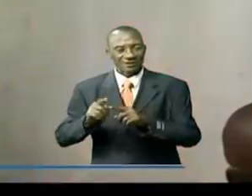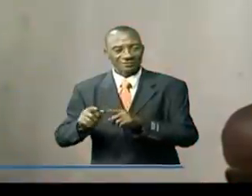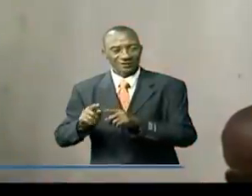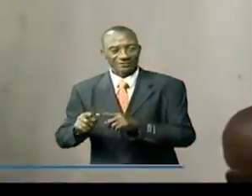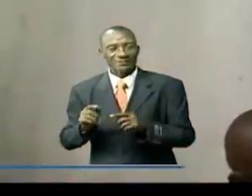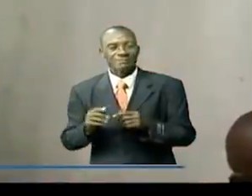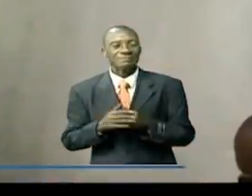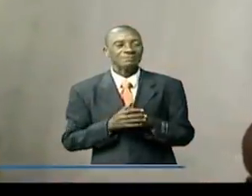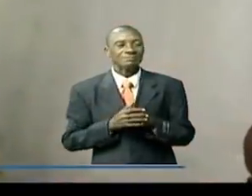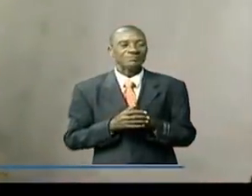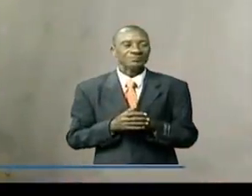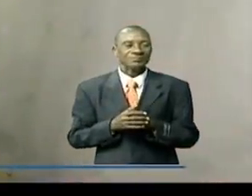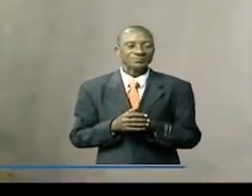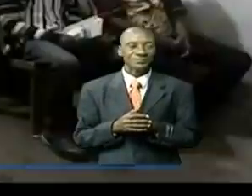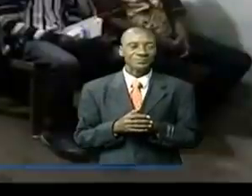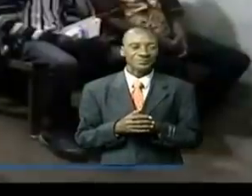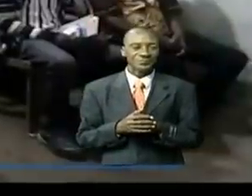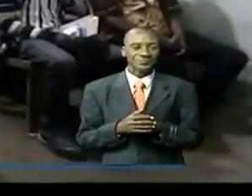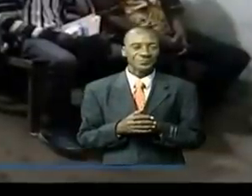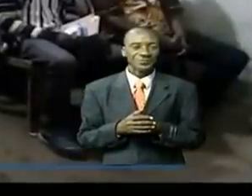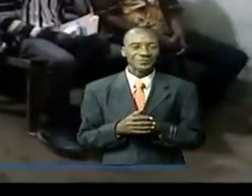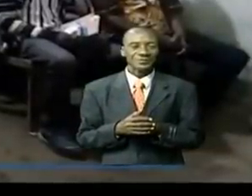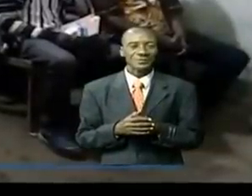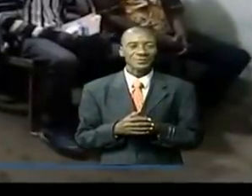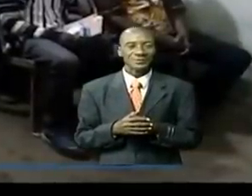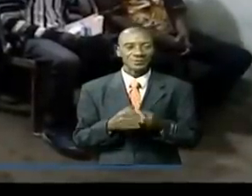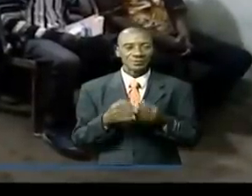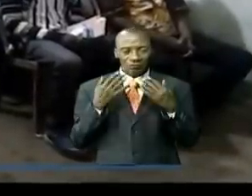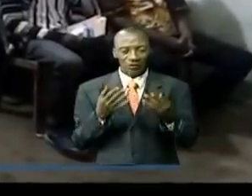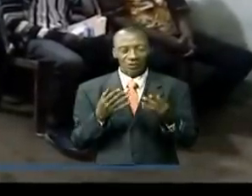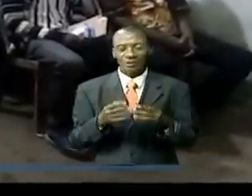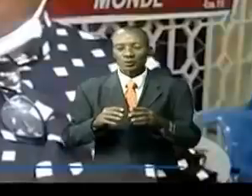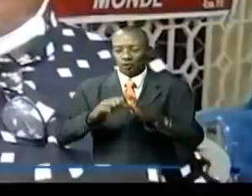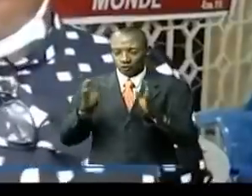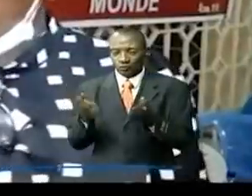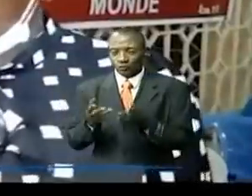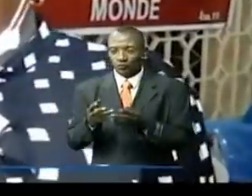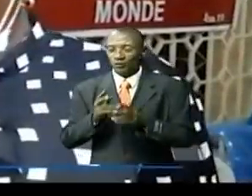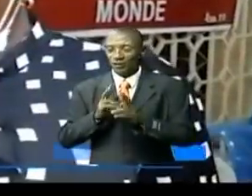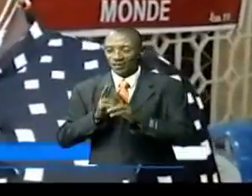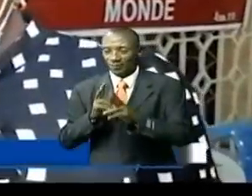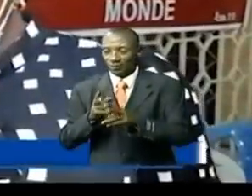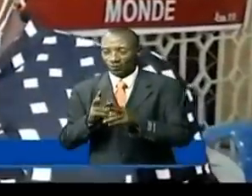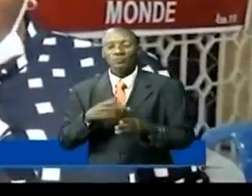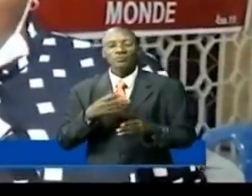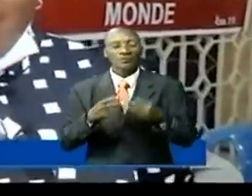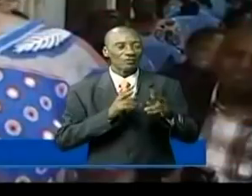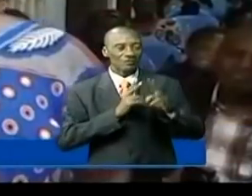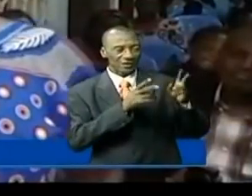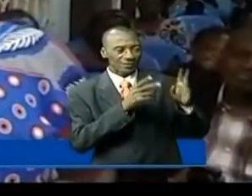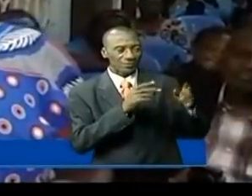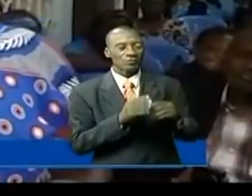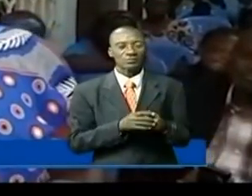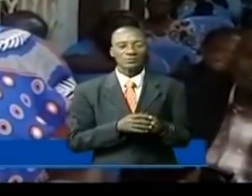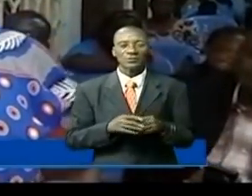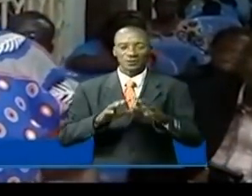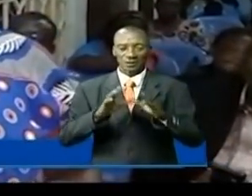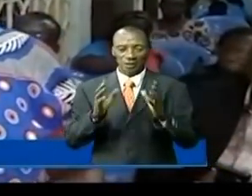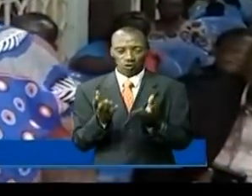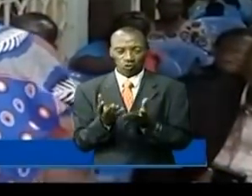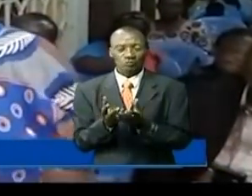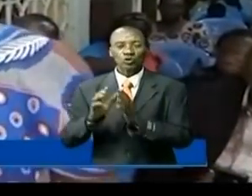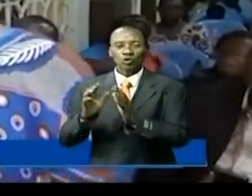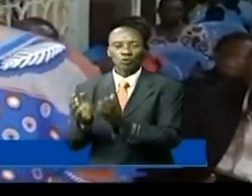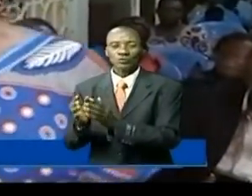de localité et des RIC, et ils vont nous transmettre ces rapports-là de manière hebdomadaire. Des commissions seront mises en place pour faire